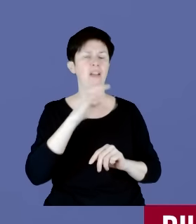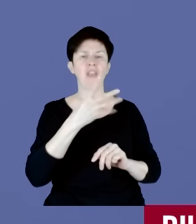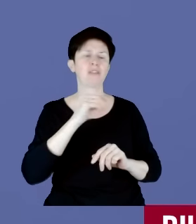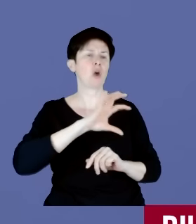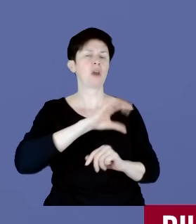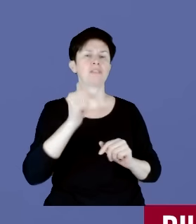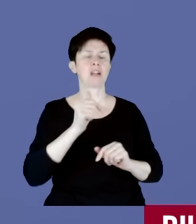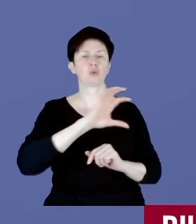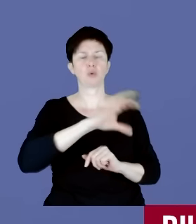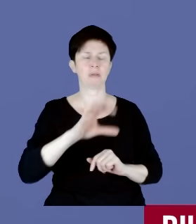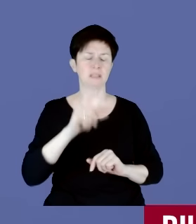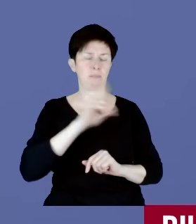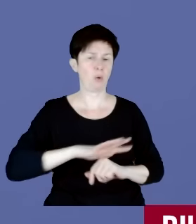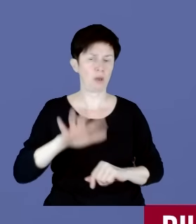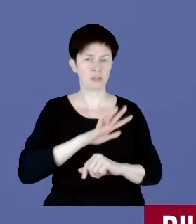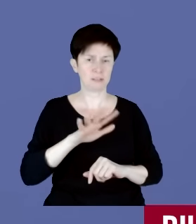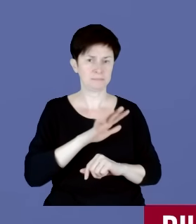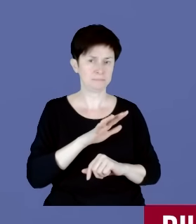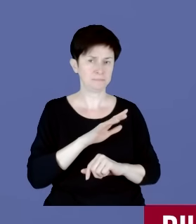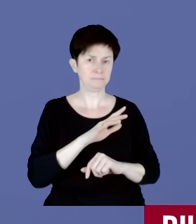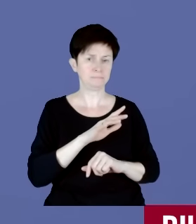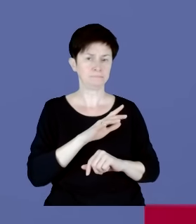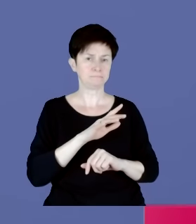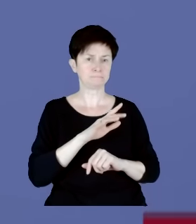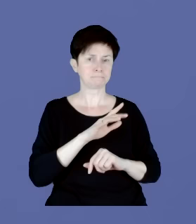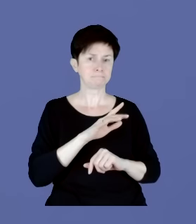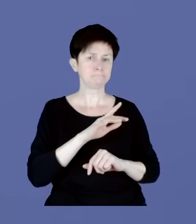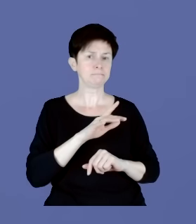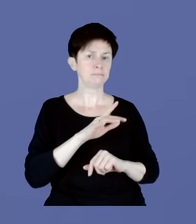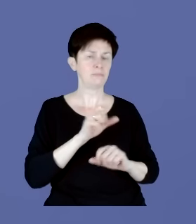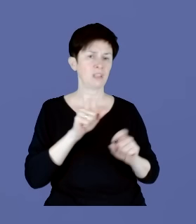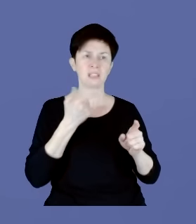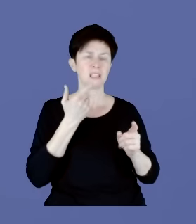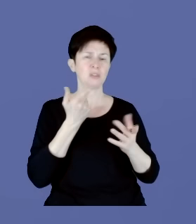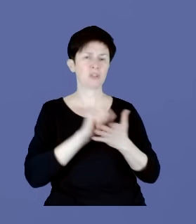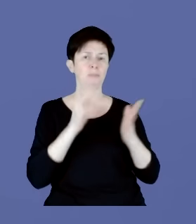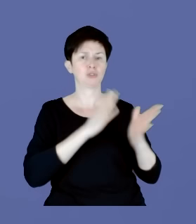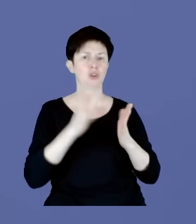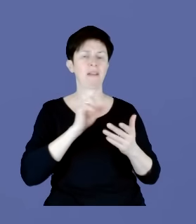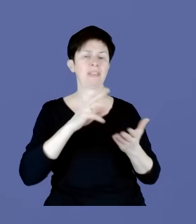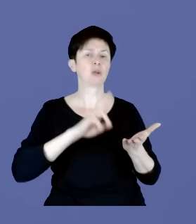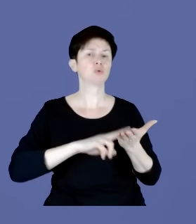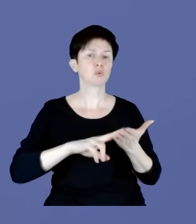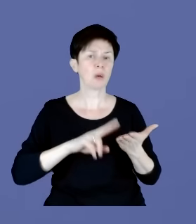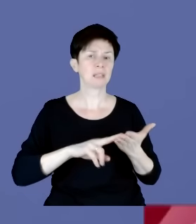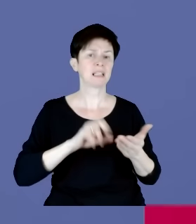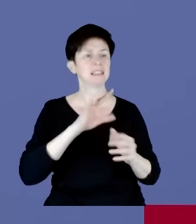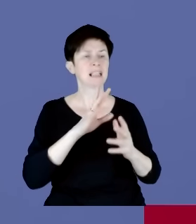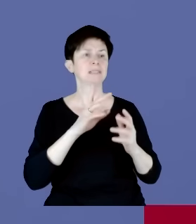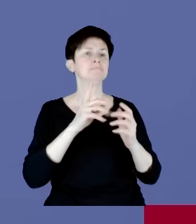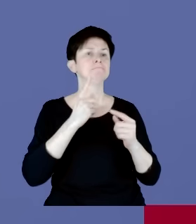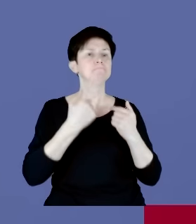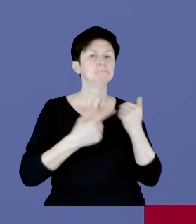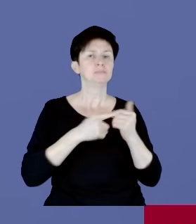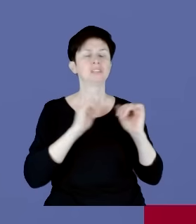interesem są i takim środowiskiem są małe i średnie firmy, przygotować taką składkę, a raczej tak taki algorytm składki zdrowotnej, który pozwoli na to,